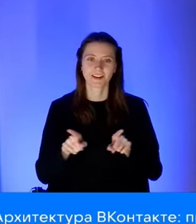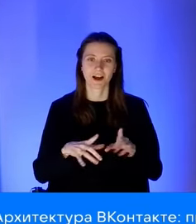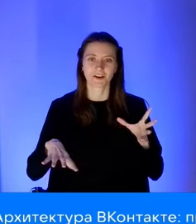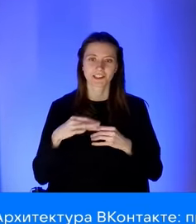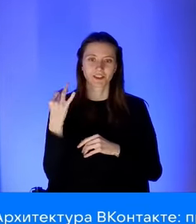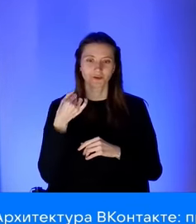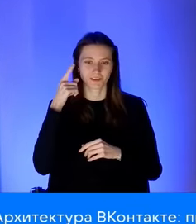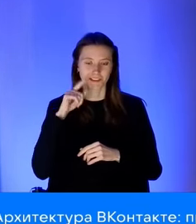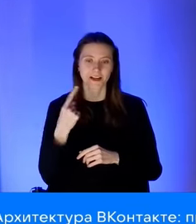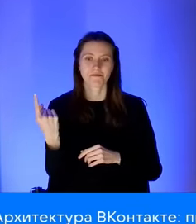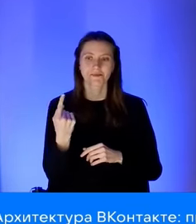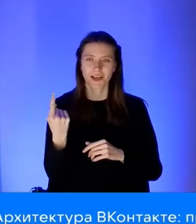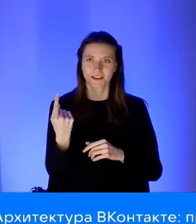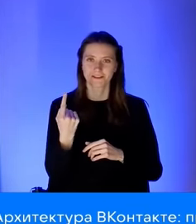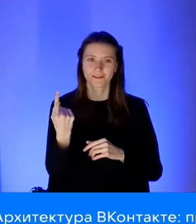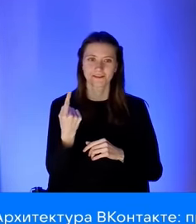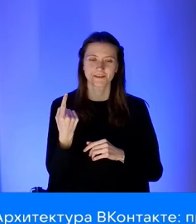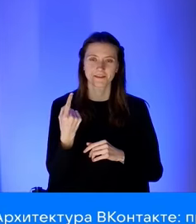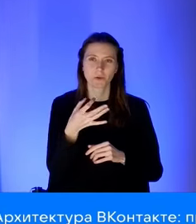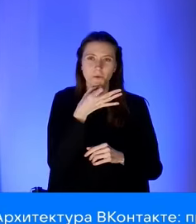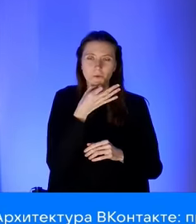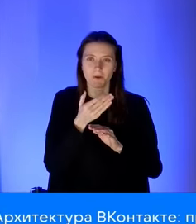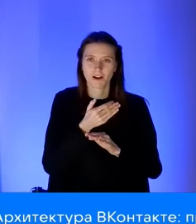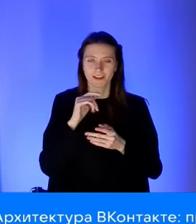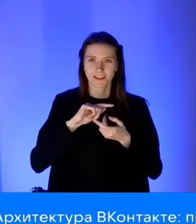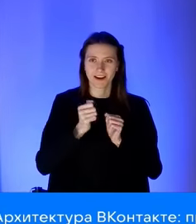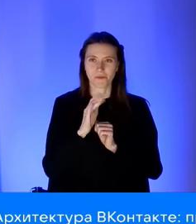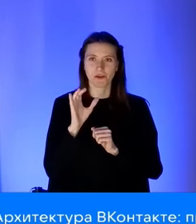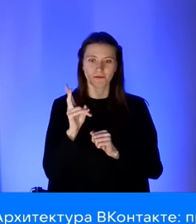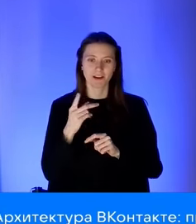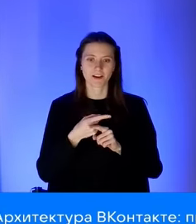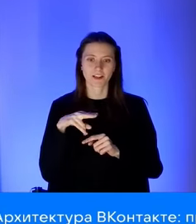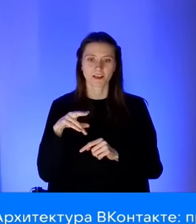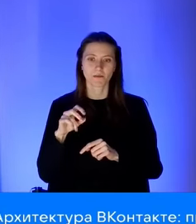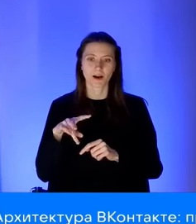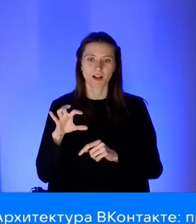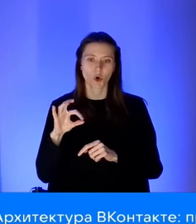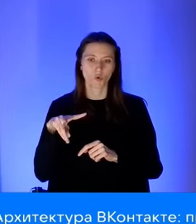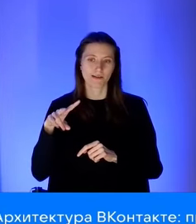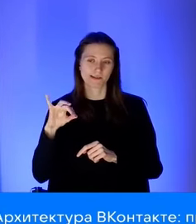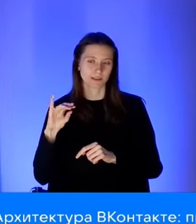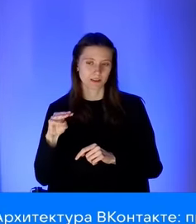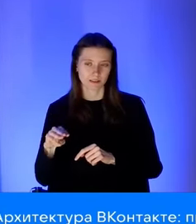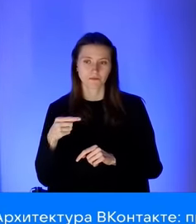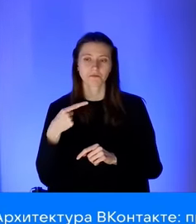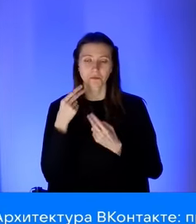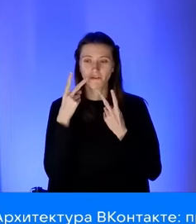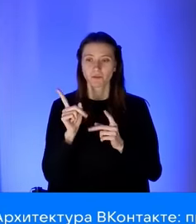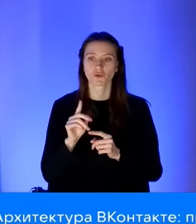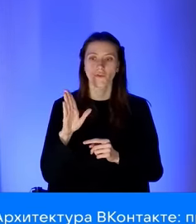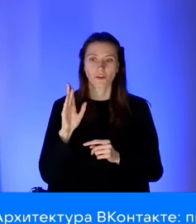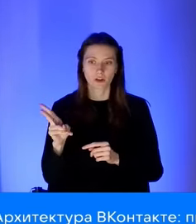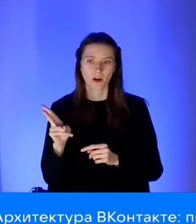знают первый ранний каменный век - это век полит здесь мы видим что Контакте не